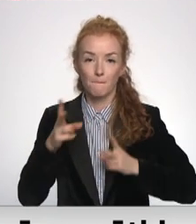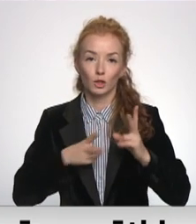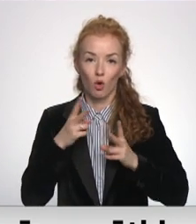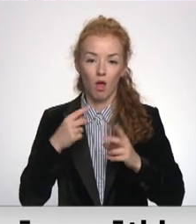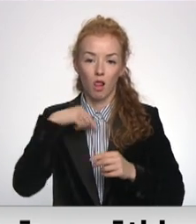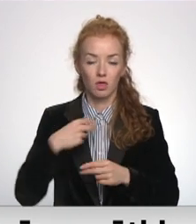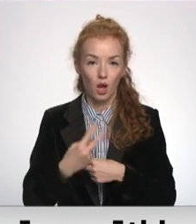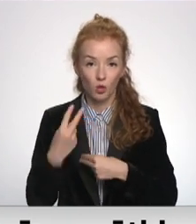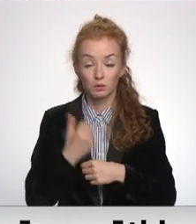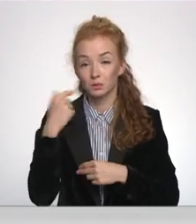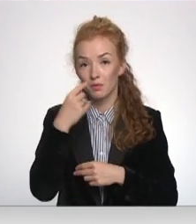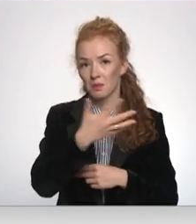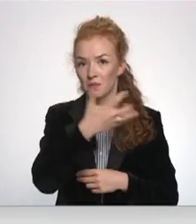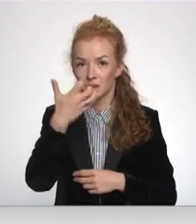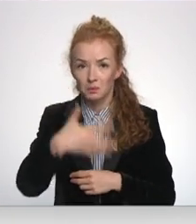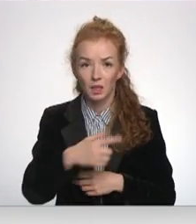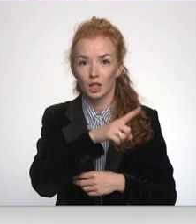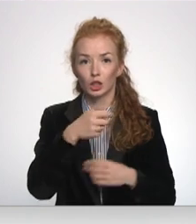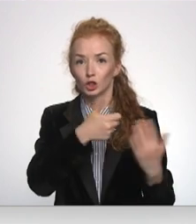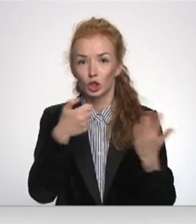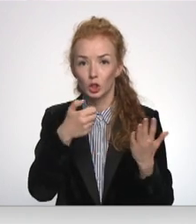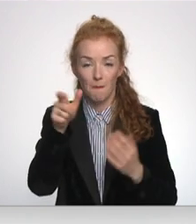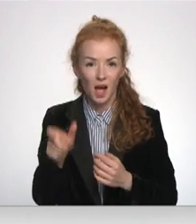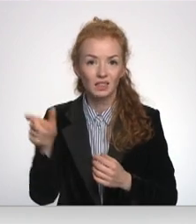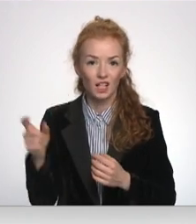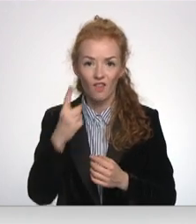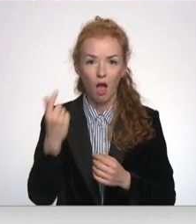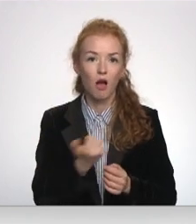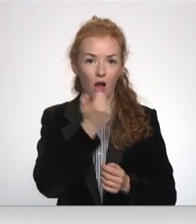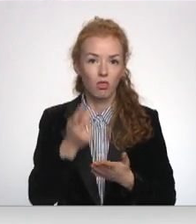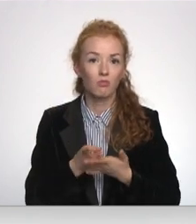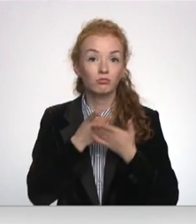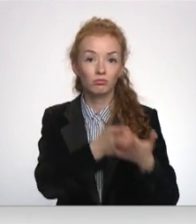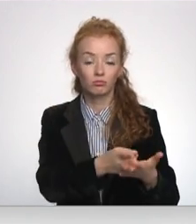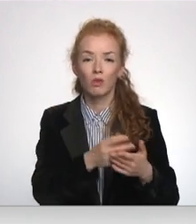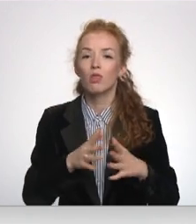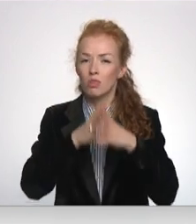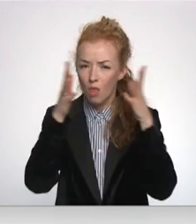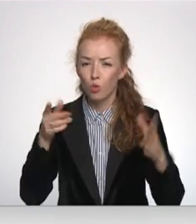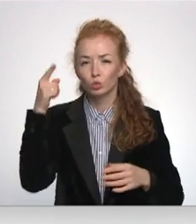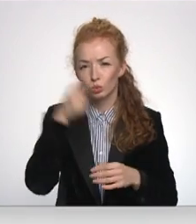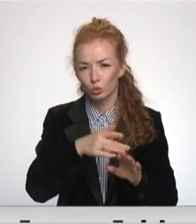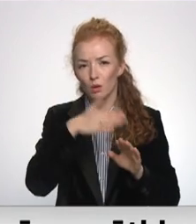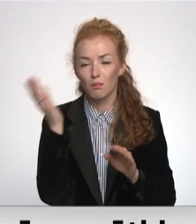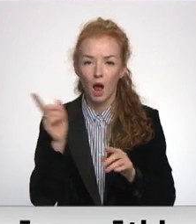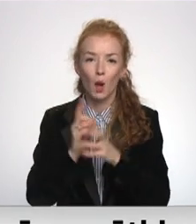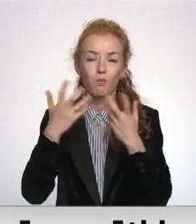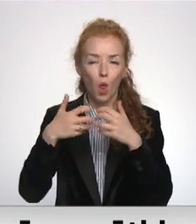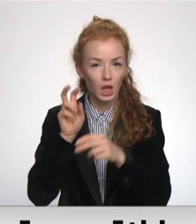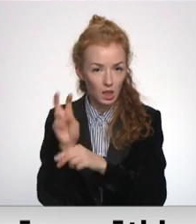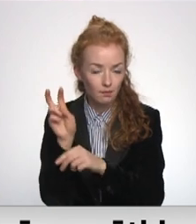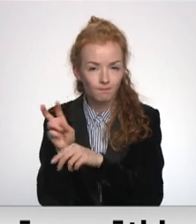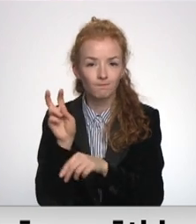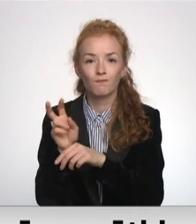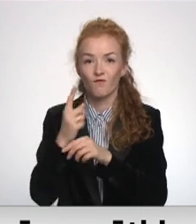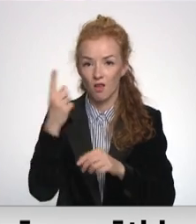dēļ. 550-600 stacionāra pacienti gadā un daudzi tūkstoši ambulatoro